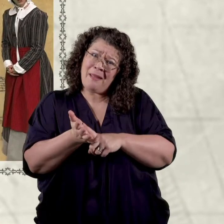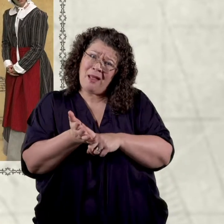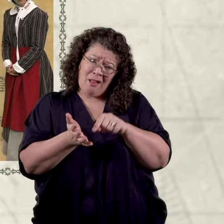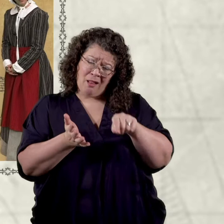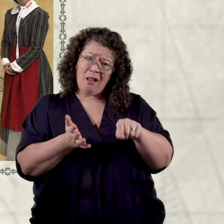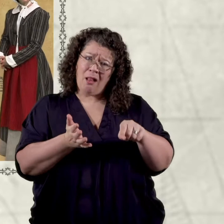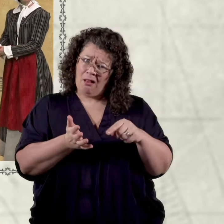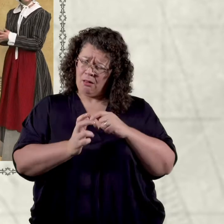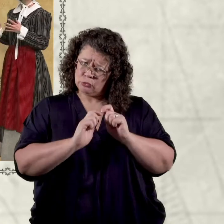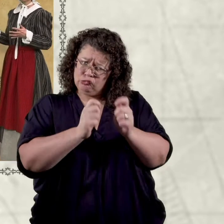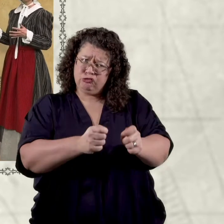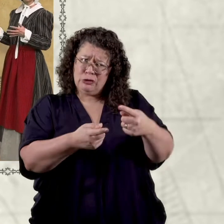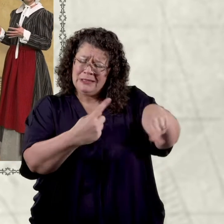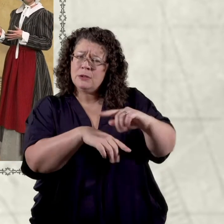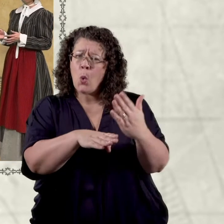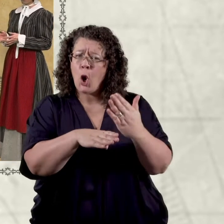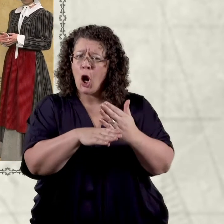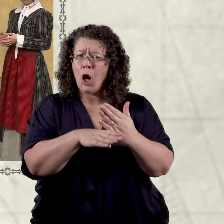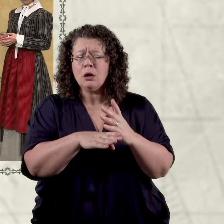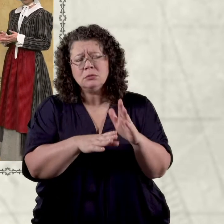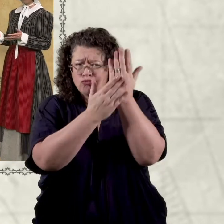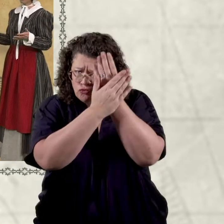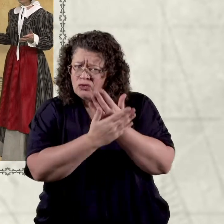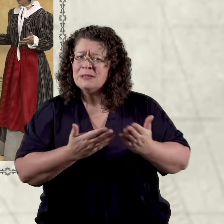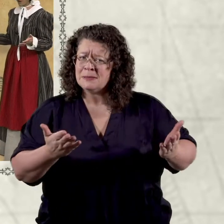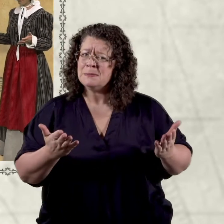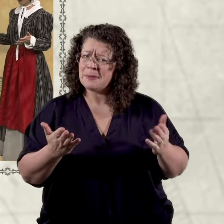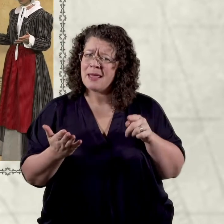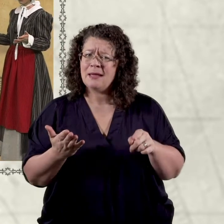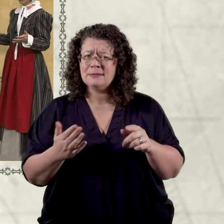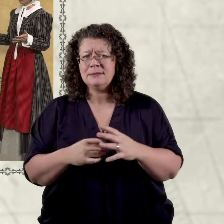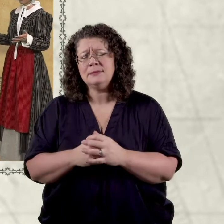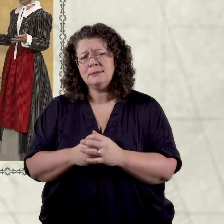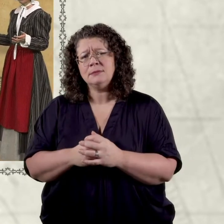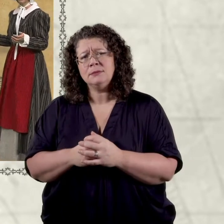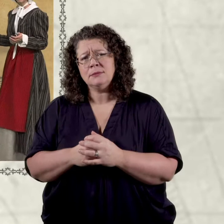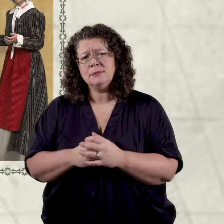Roeddwn i'n trin fy ngweithwyr a pharch yn fy melyn i, melyn Gwenffrwd.